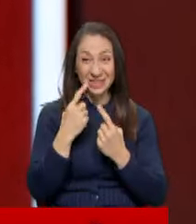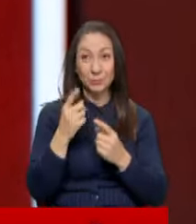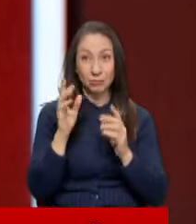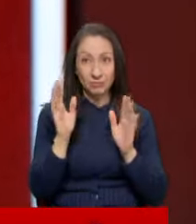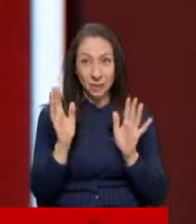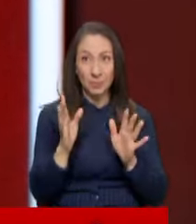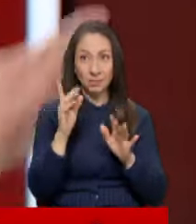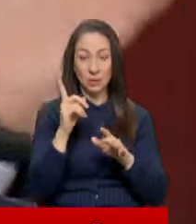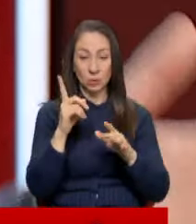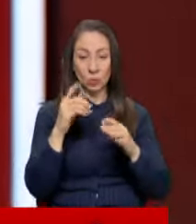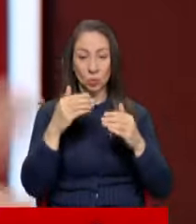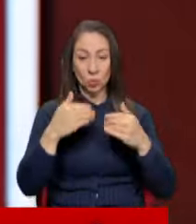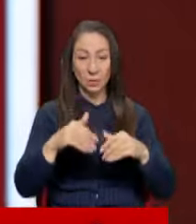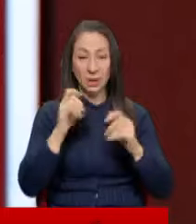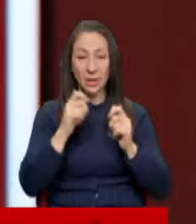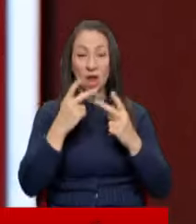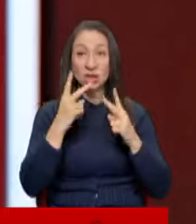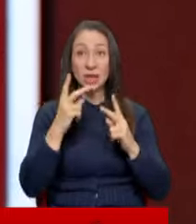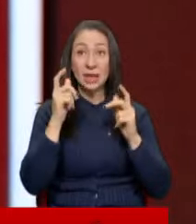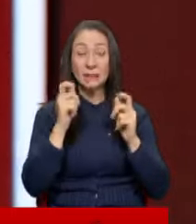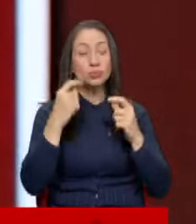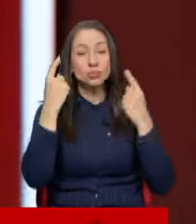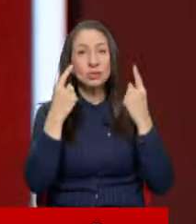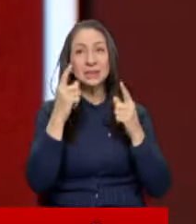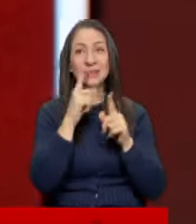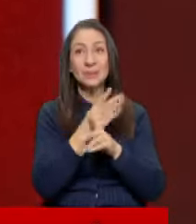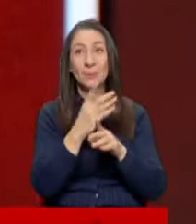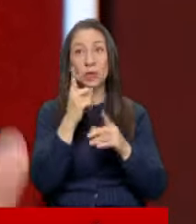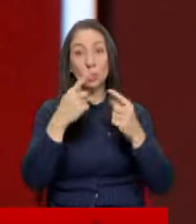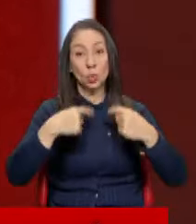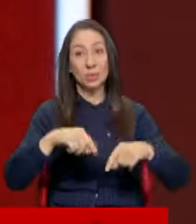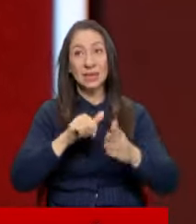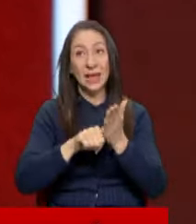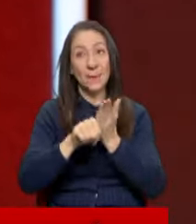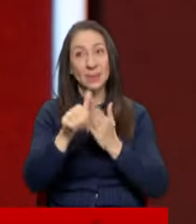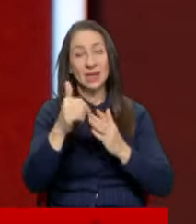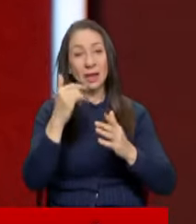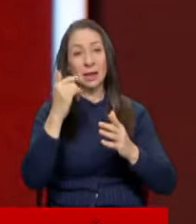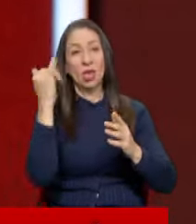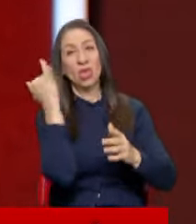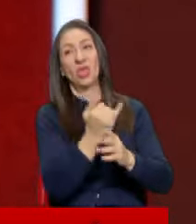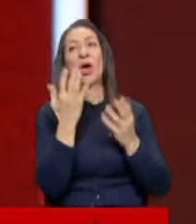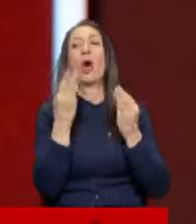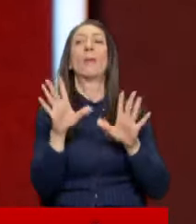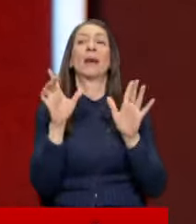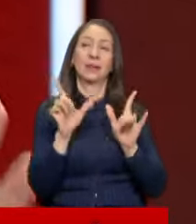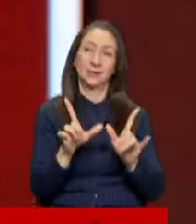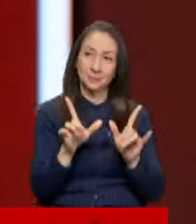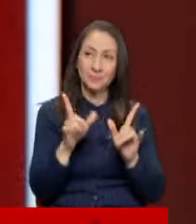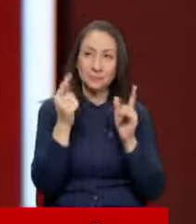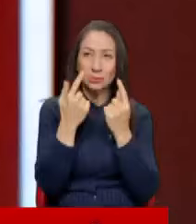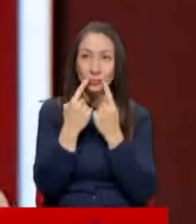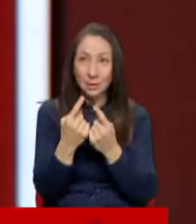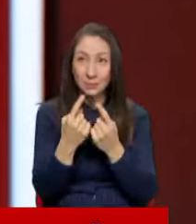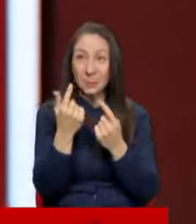arada tabii bir Kurumu ya da yapılan açıklamalar ya da yaklaşımlar sebebiyle bir kurumun tamamını da Zan altında bırakmamak gerekiyor bir bunu